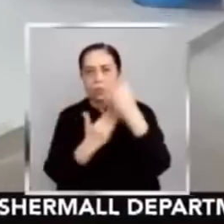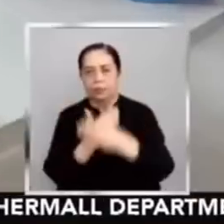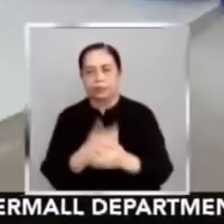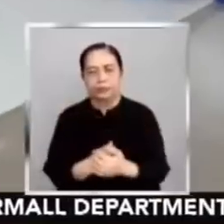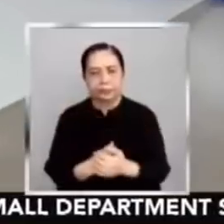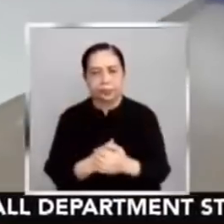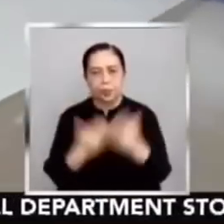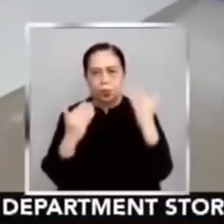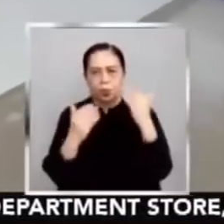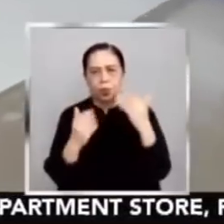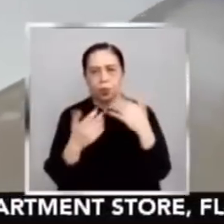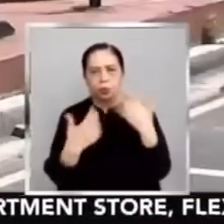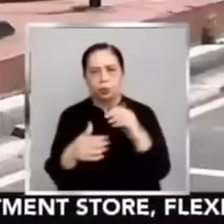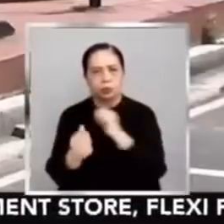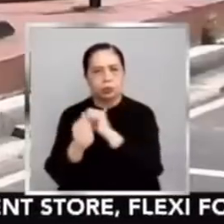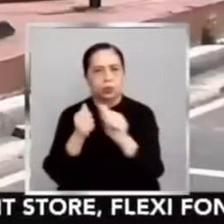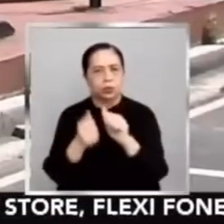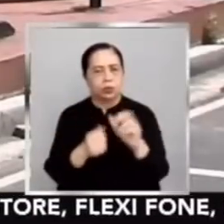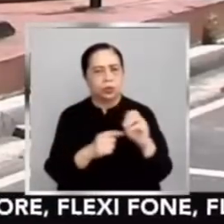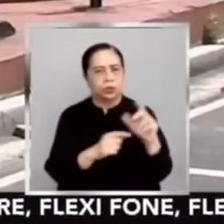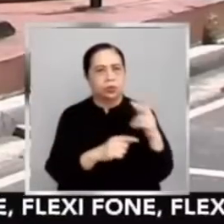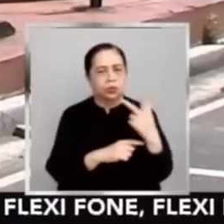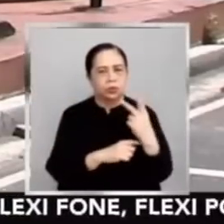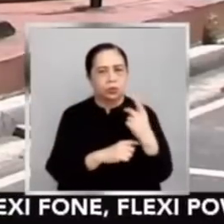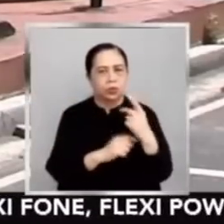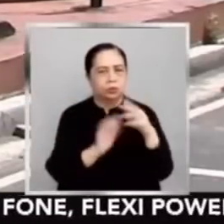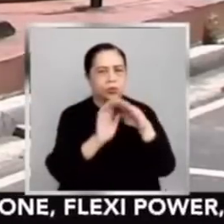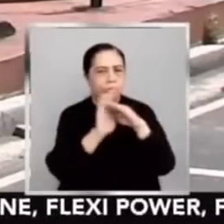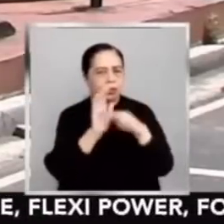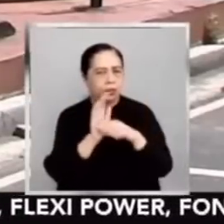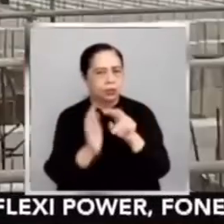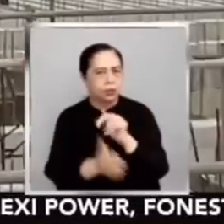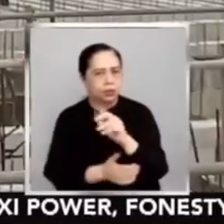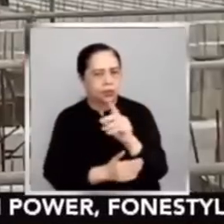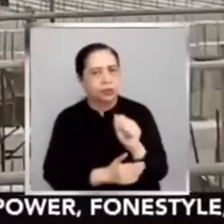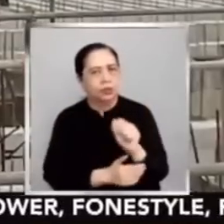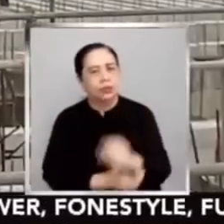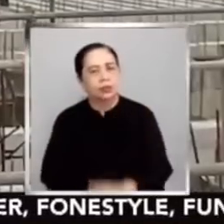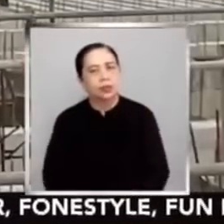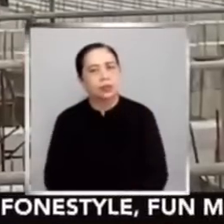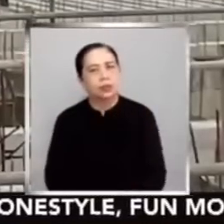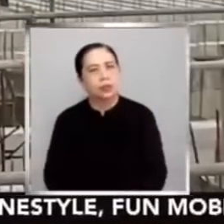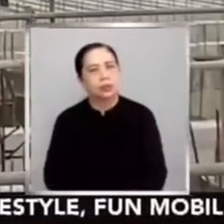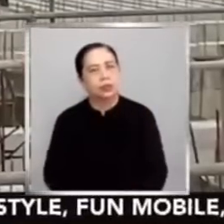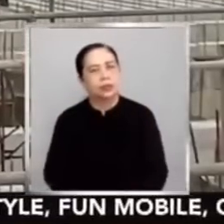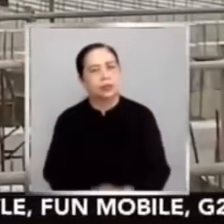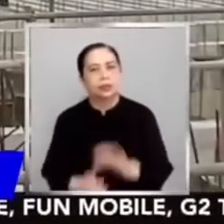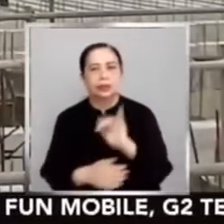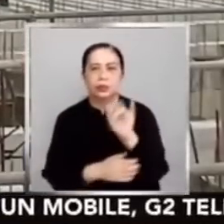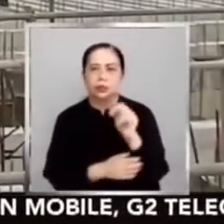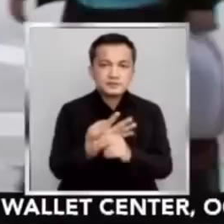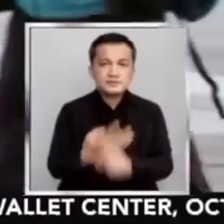ipasa ang 8 sa orihinal na 31 priority bills ng LEDAC sa pagtatapos ng sesyon ng Kamara sa June 2.